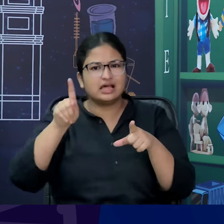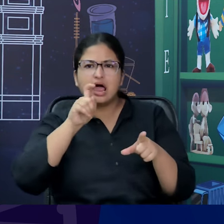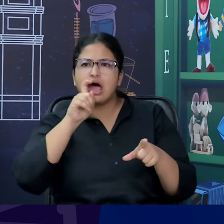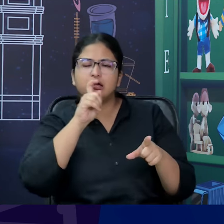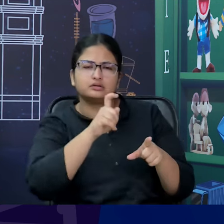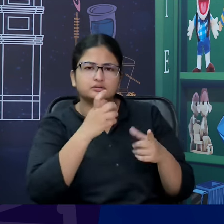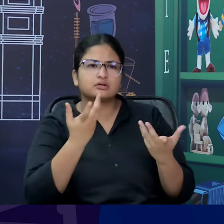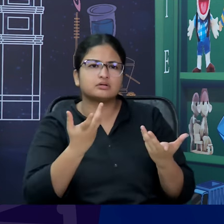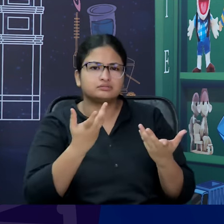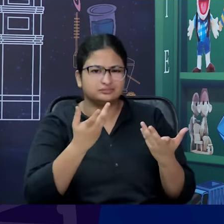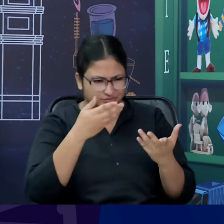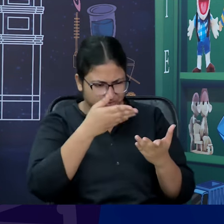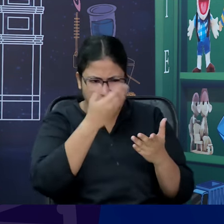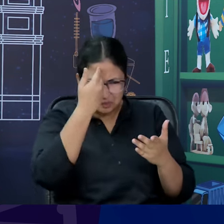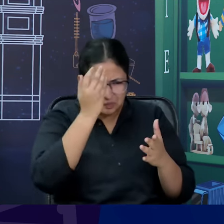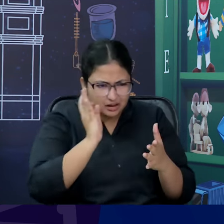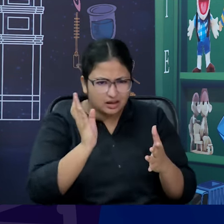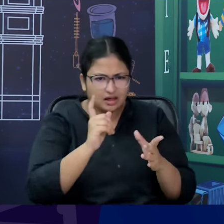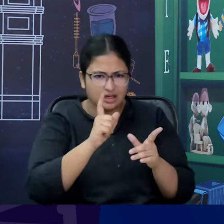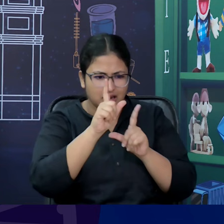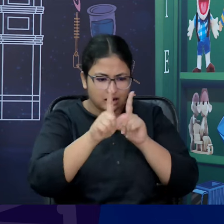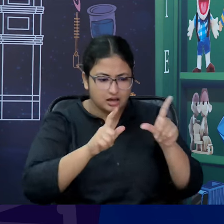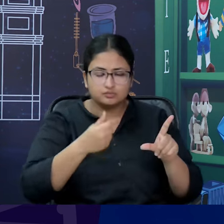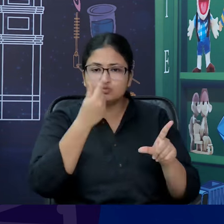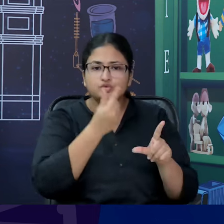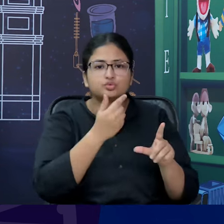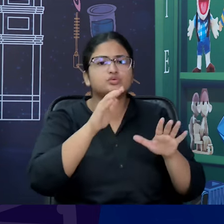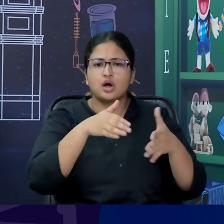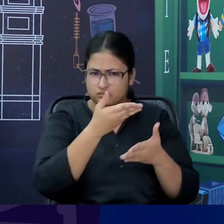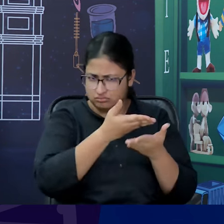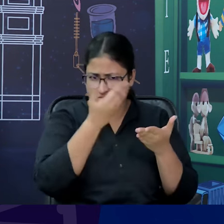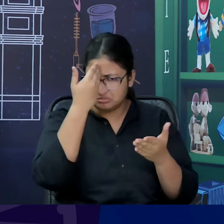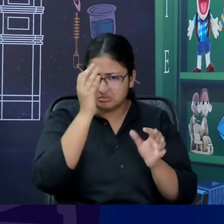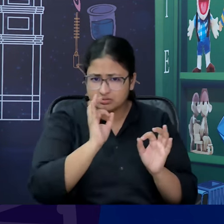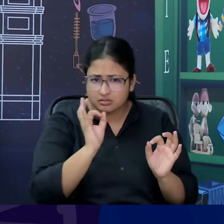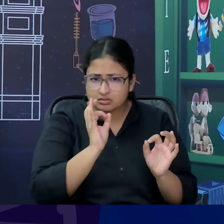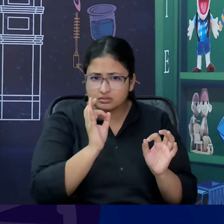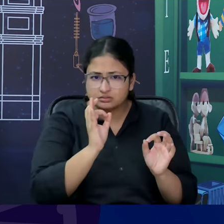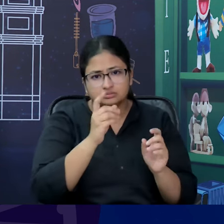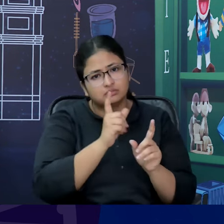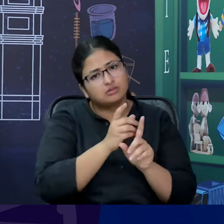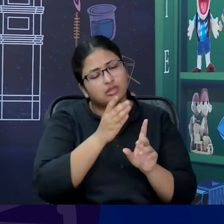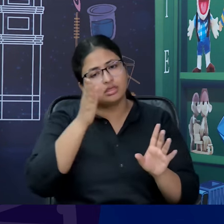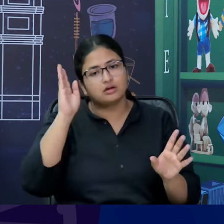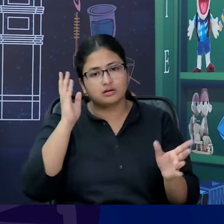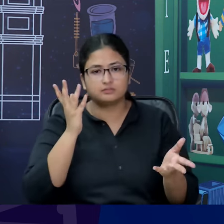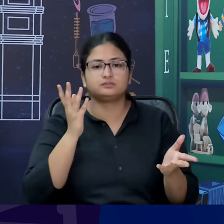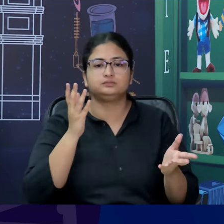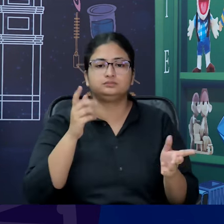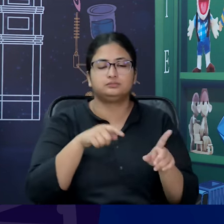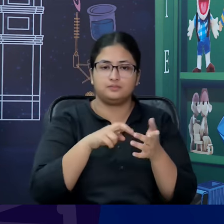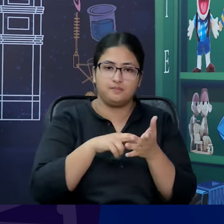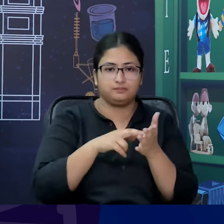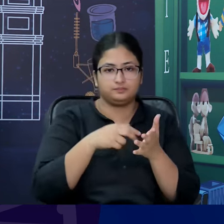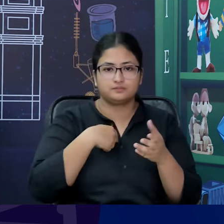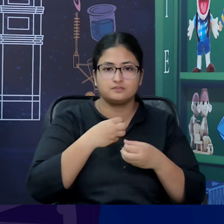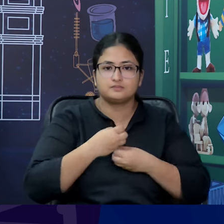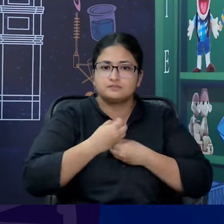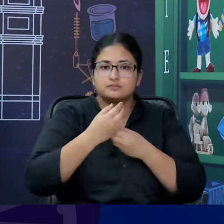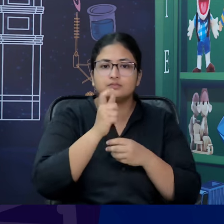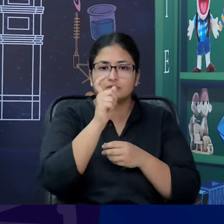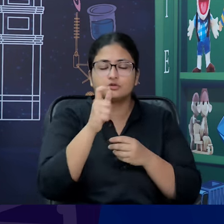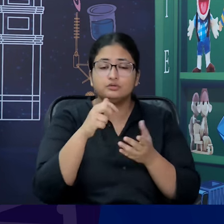थी हमारी बात अर्थहीन थी जो शब्दों के अर्थ उसमें होने चाहिए थे वो उसमें नहीं थे यहां कवि